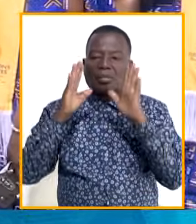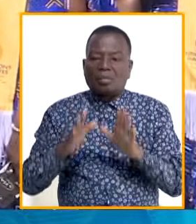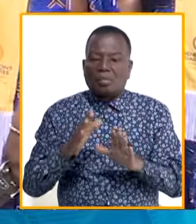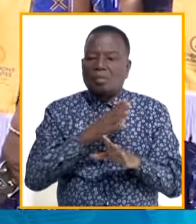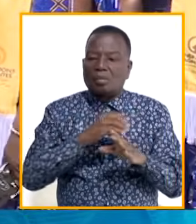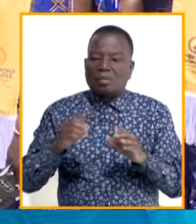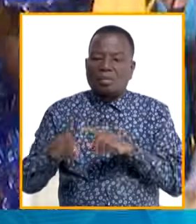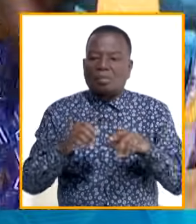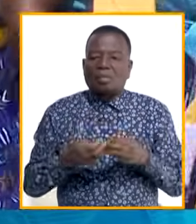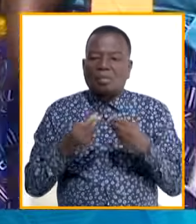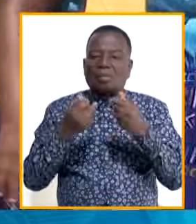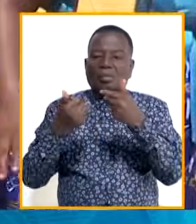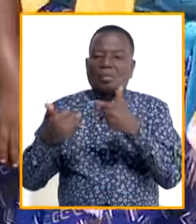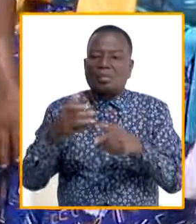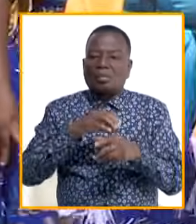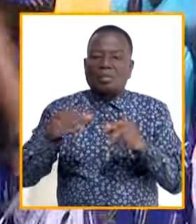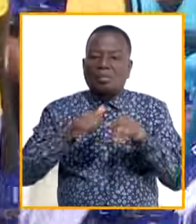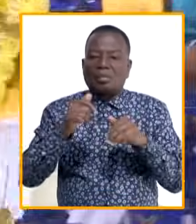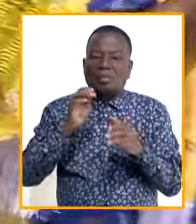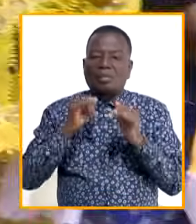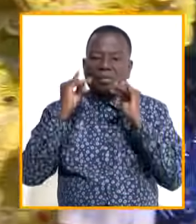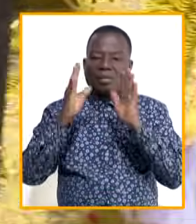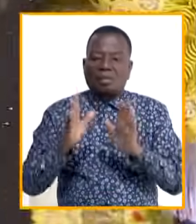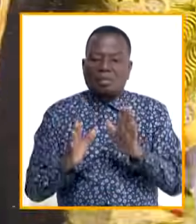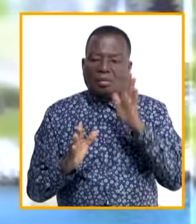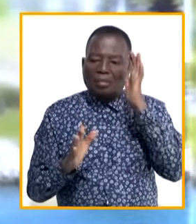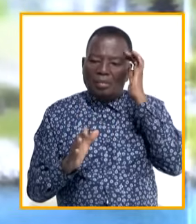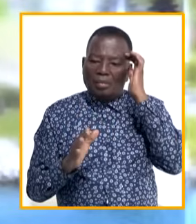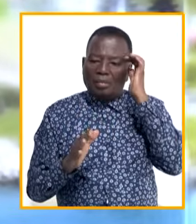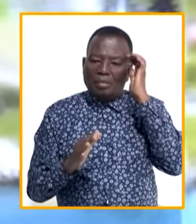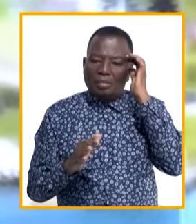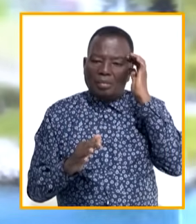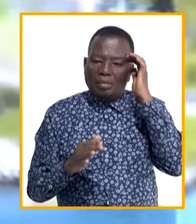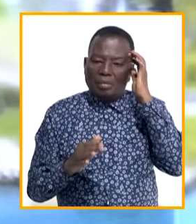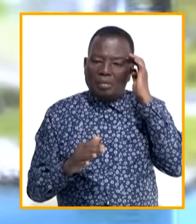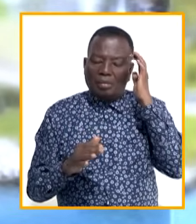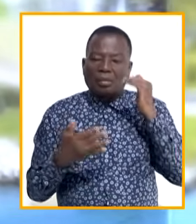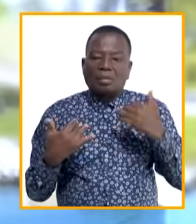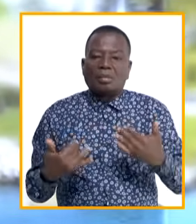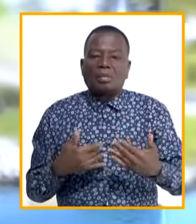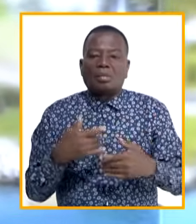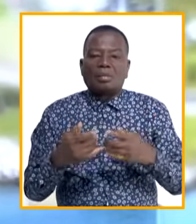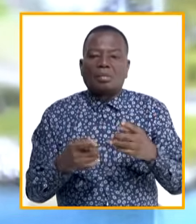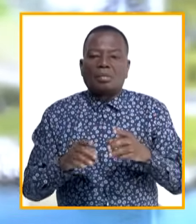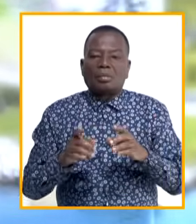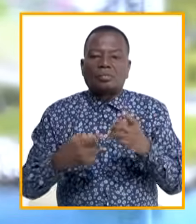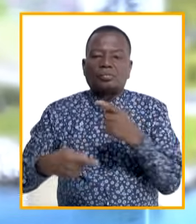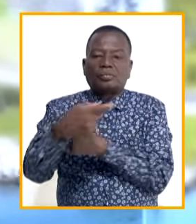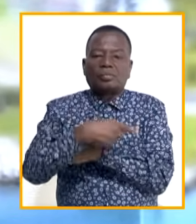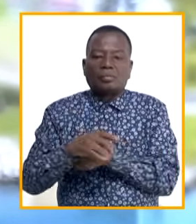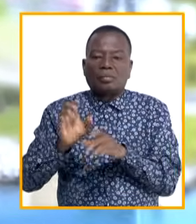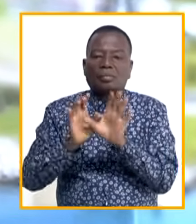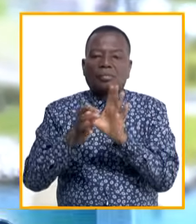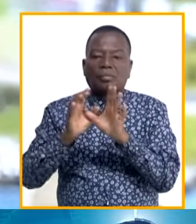faire la promotion des actions du gouvernement ivoirien. On s'intéresse maintenant aux journées portes ouvertes du